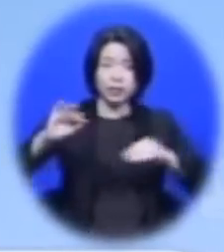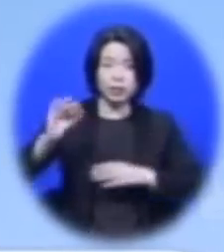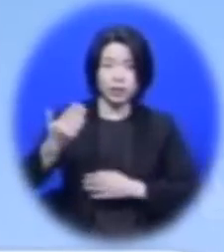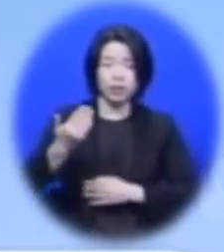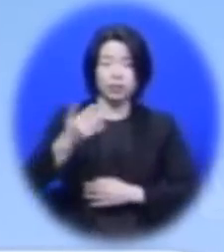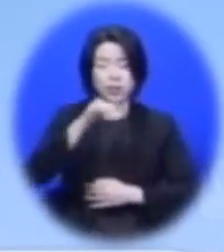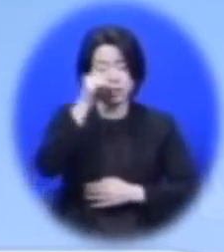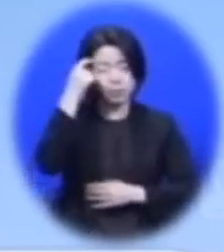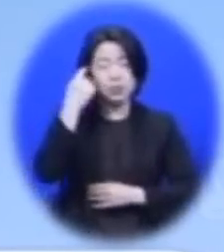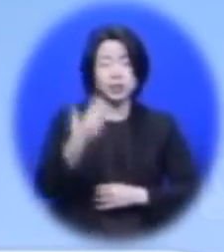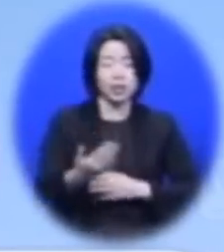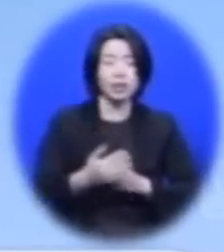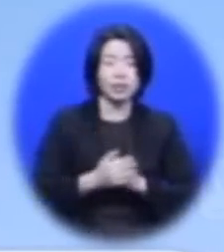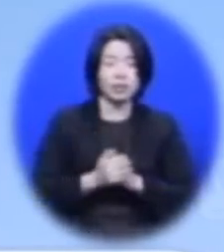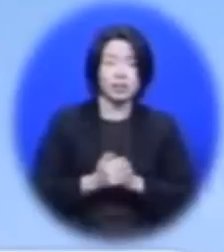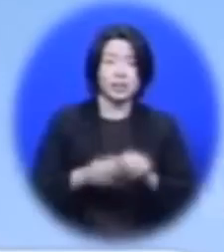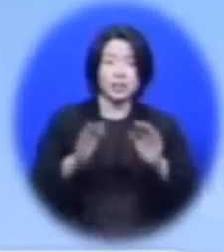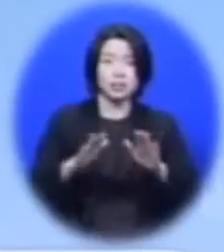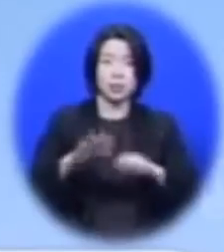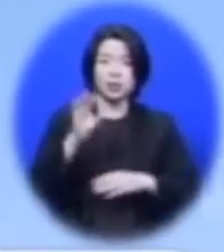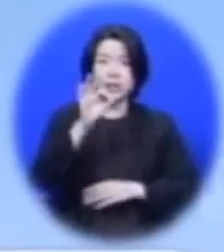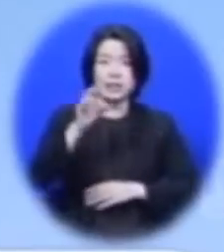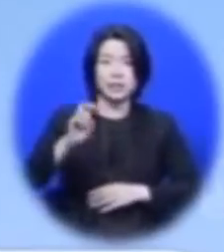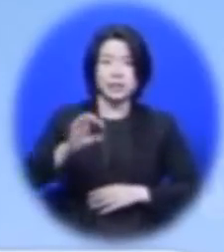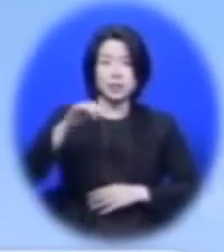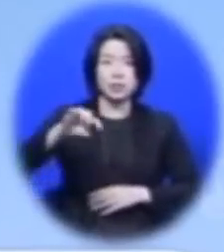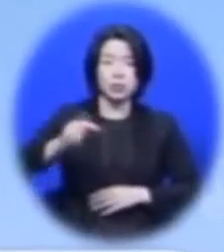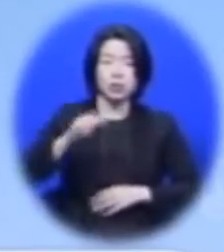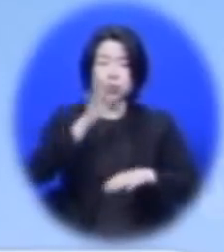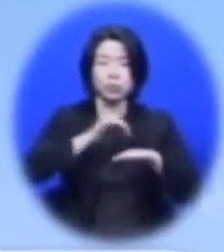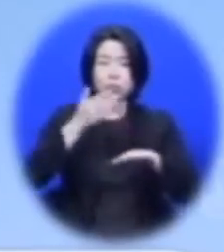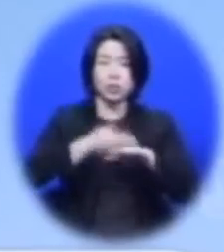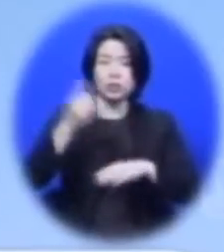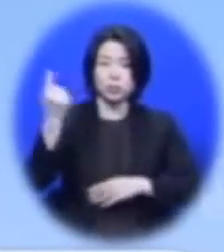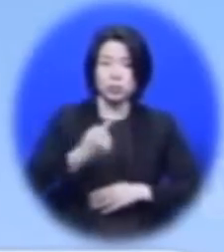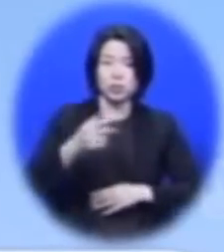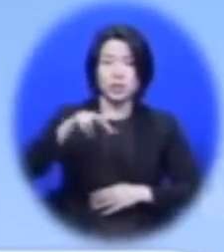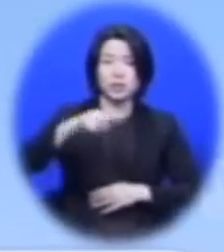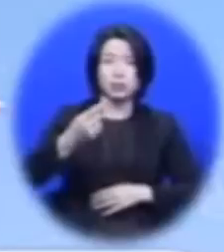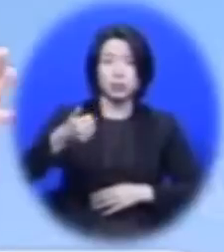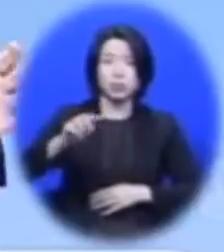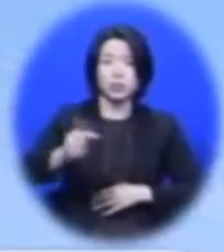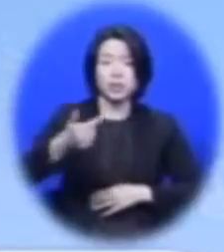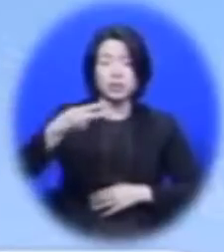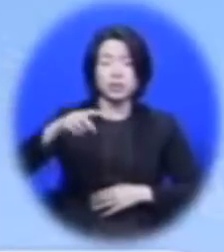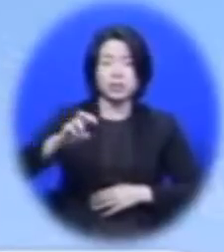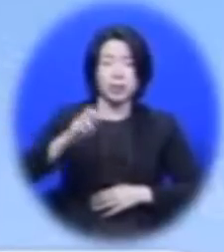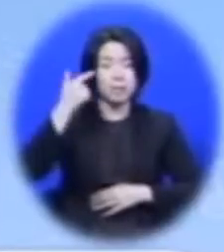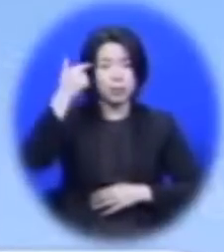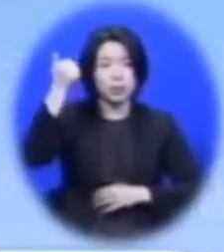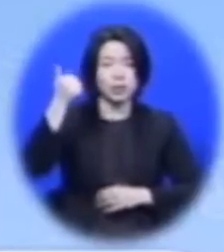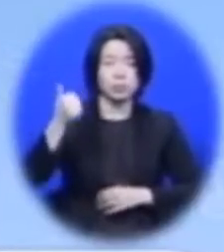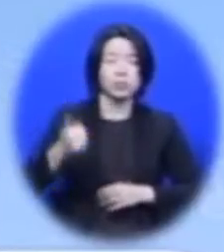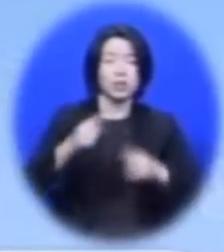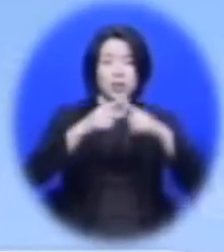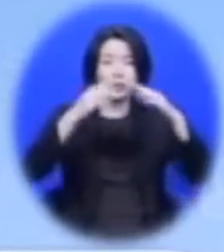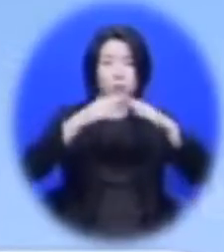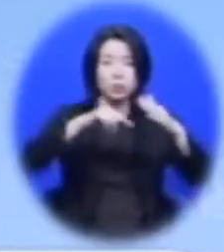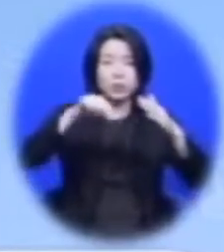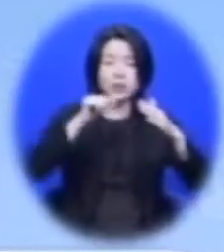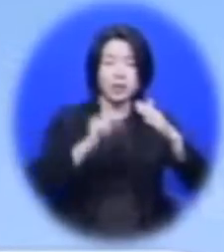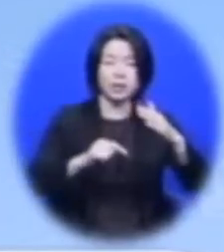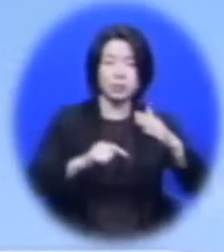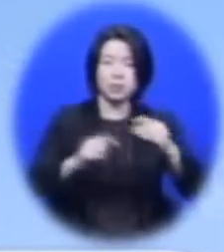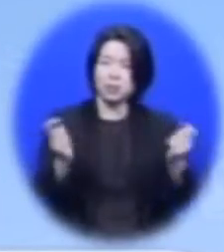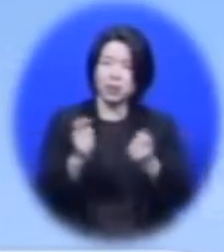있습니까? 이번에 임원훈련에 오신 조현산 목사님께서 교인들이 그렇게 싸우길래 왜